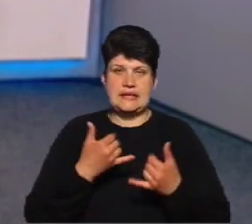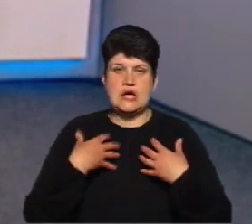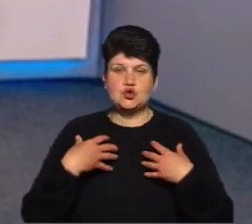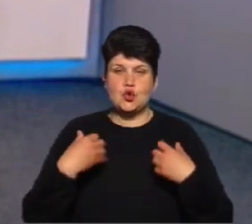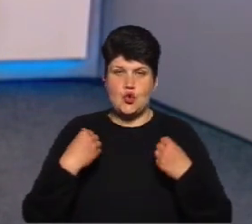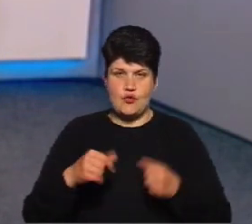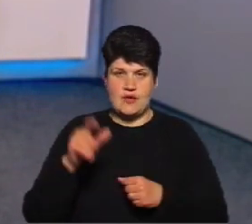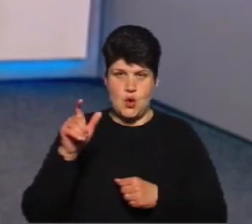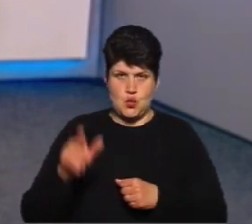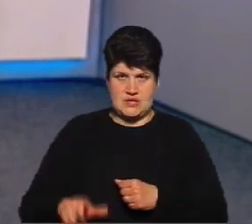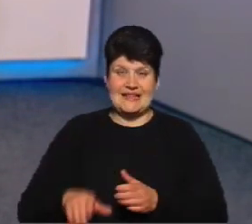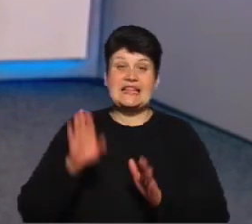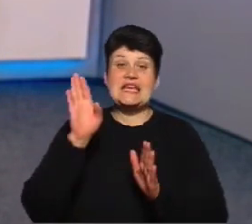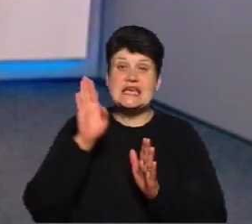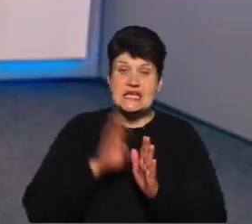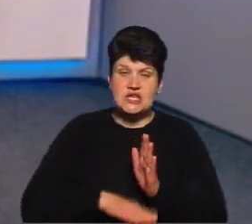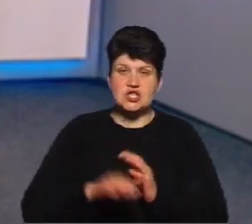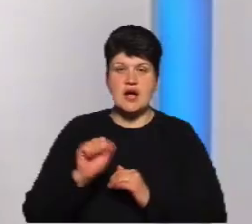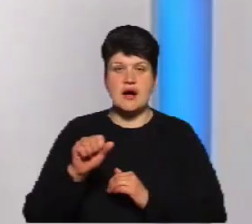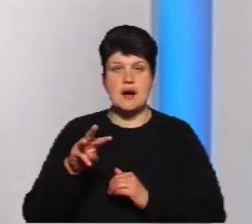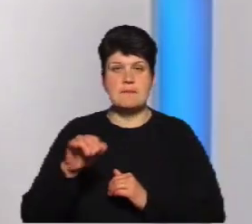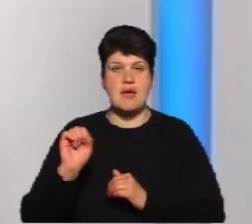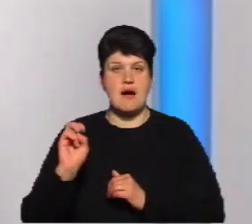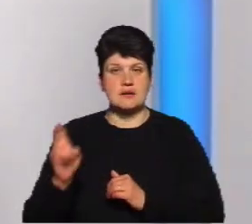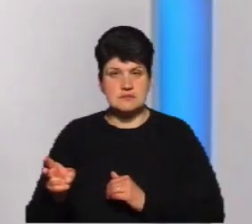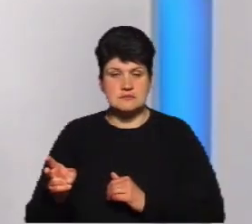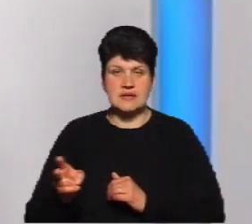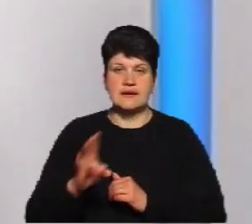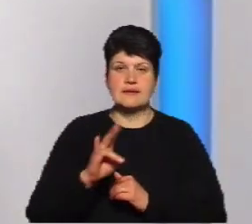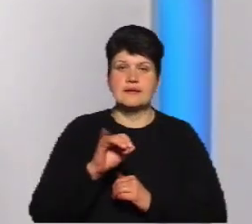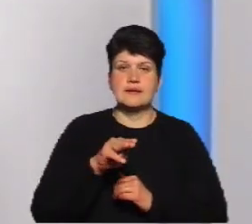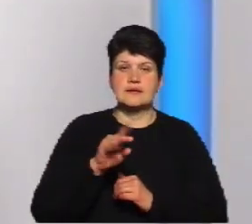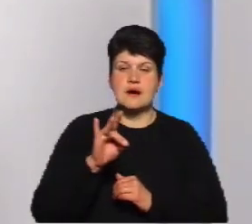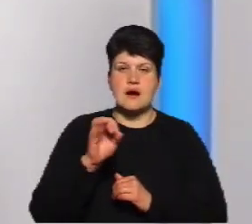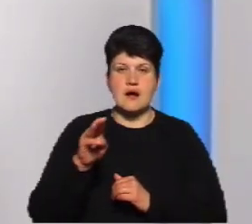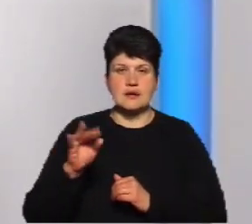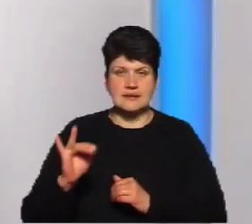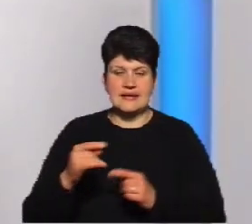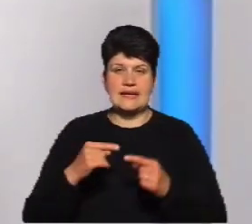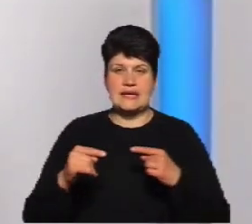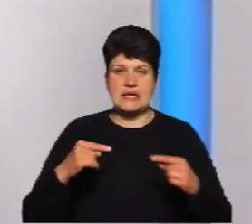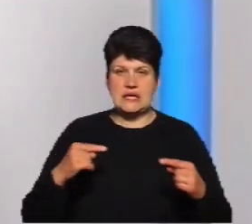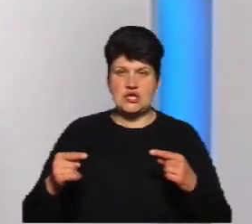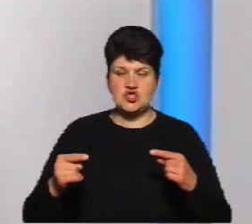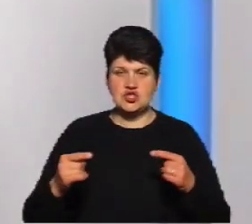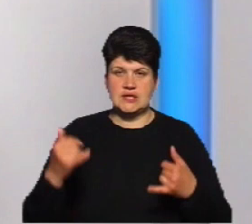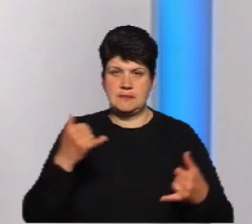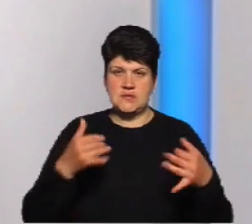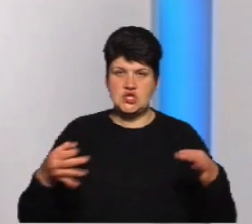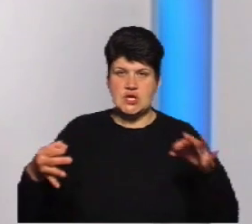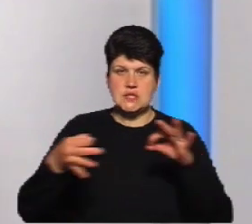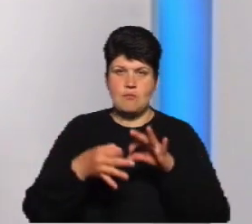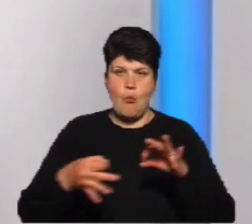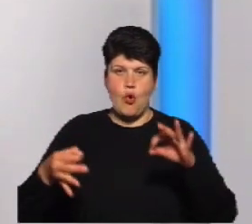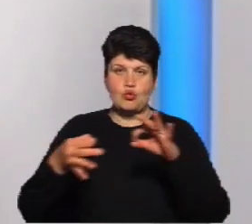Гірше аміак, нітрати та інші сполуки. І в тому